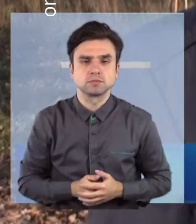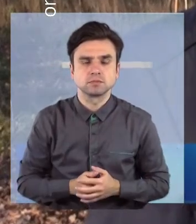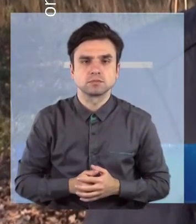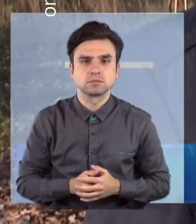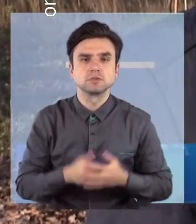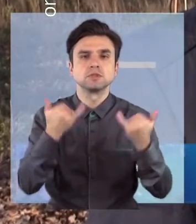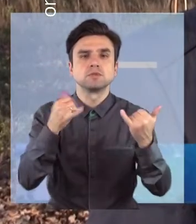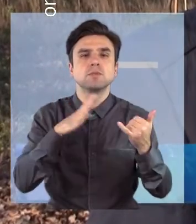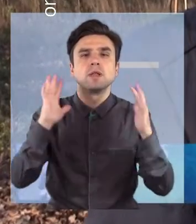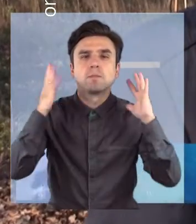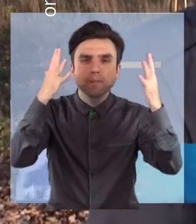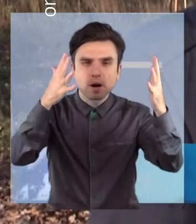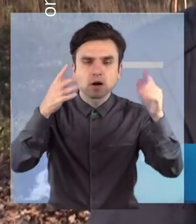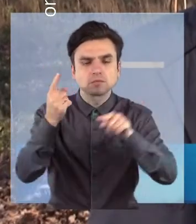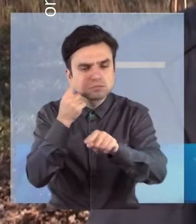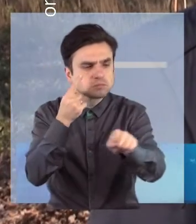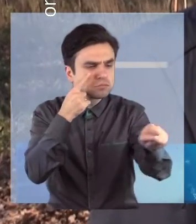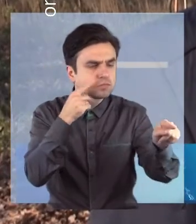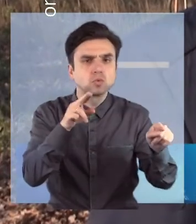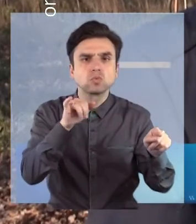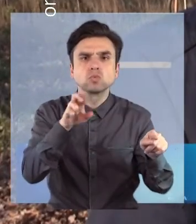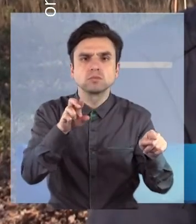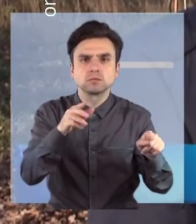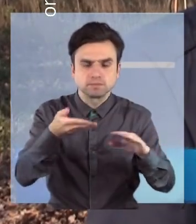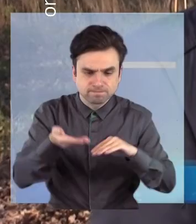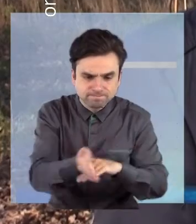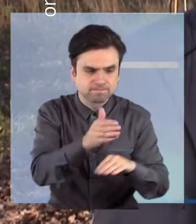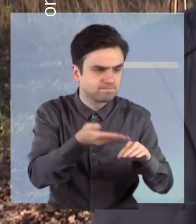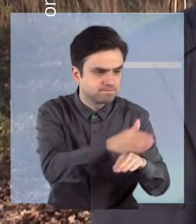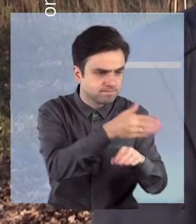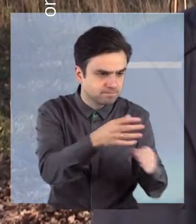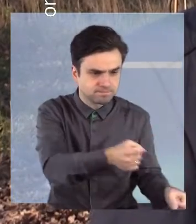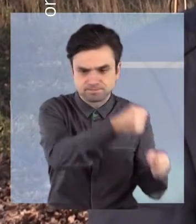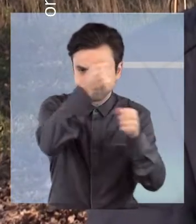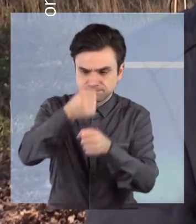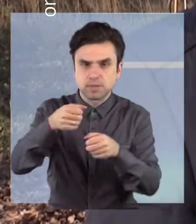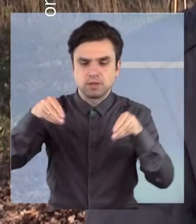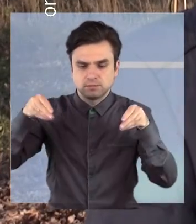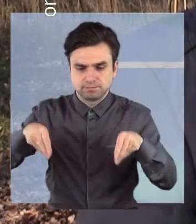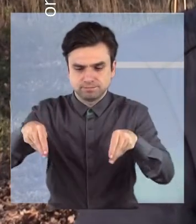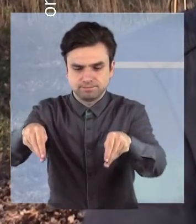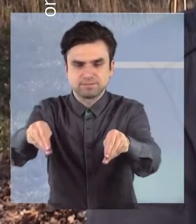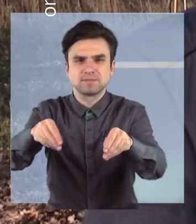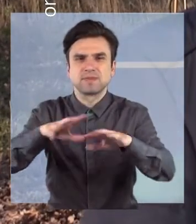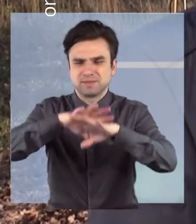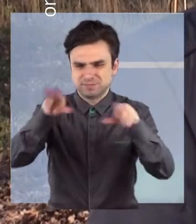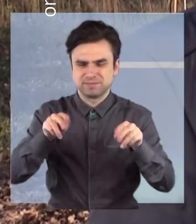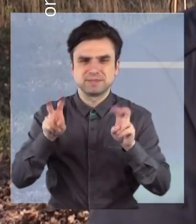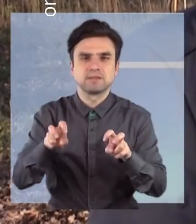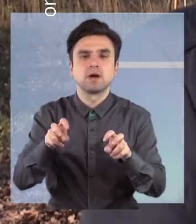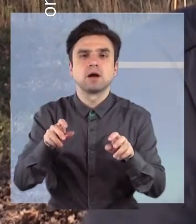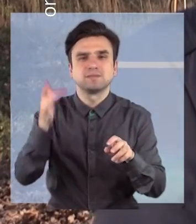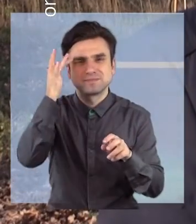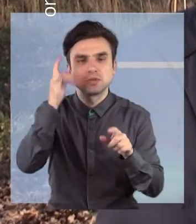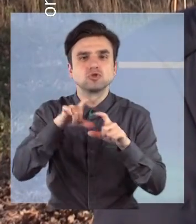парку Данцевський, посадили їх під сінь столітніх товаришів, створили так називаємо школку. І дуже сподіваюся, що временем они поднимутся, станут